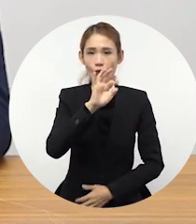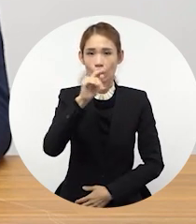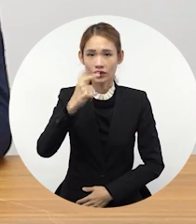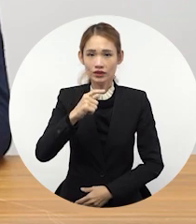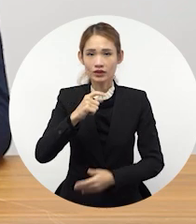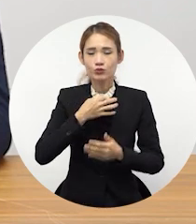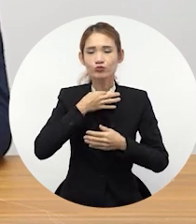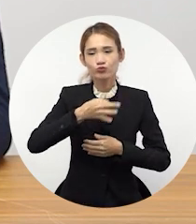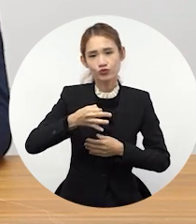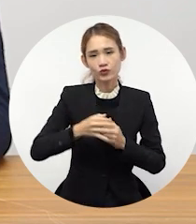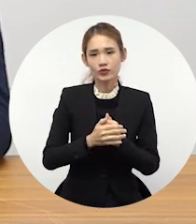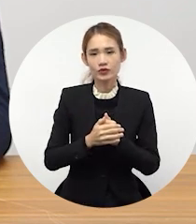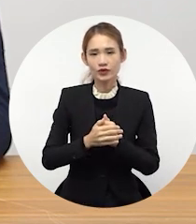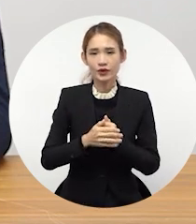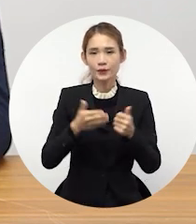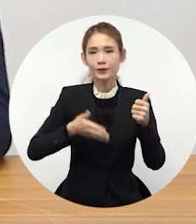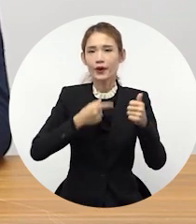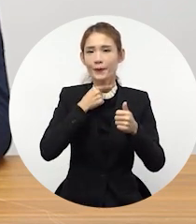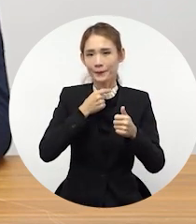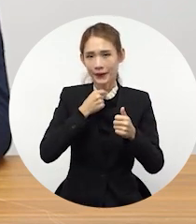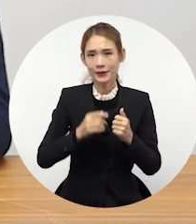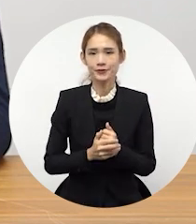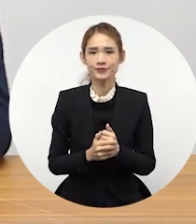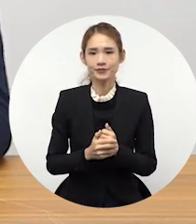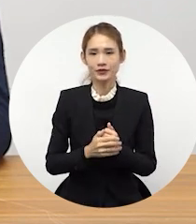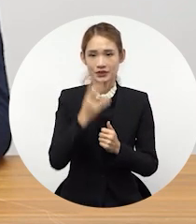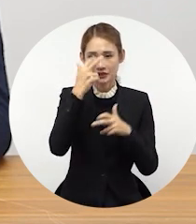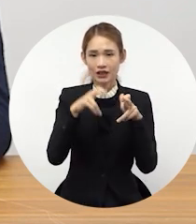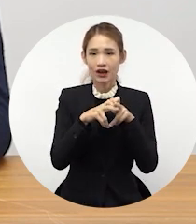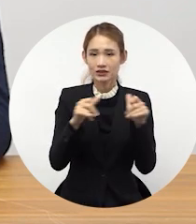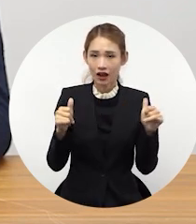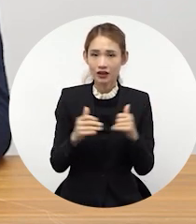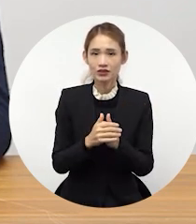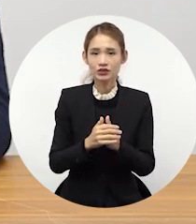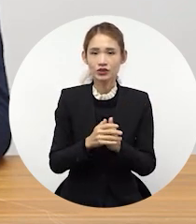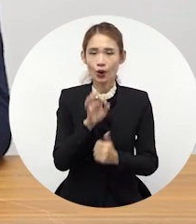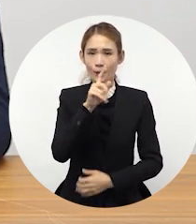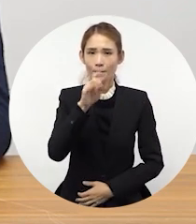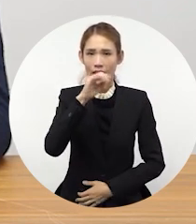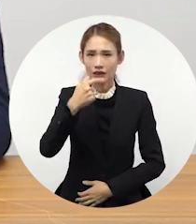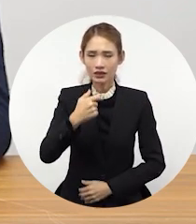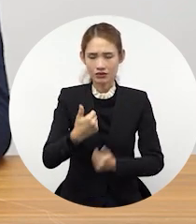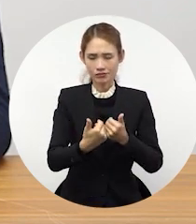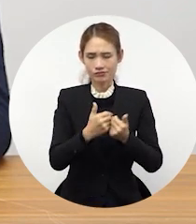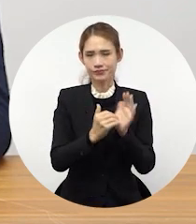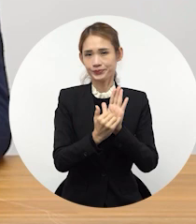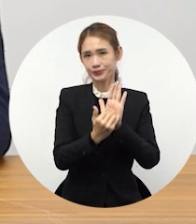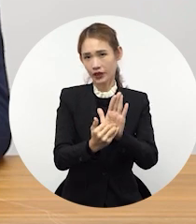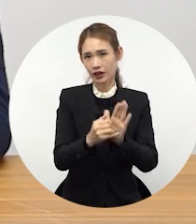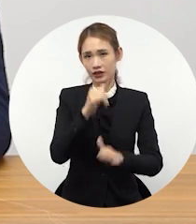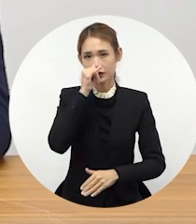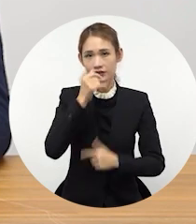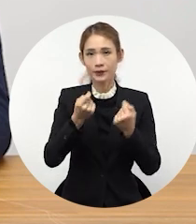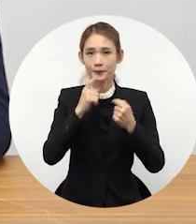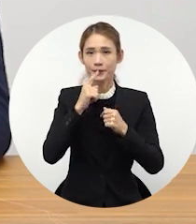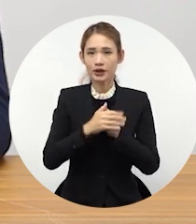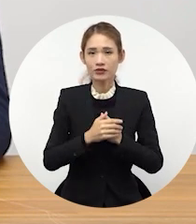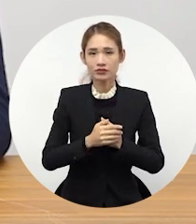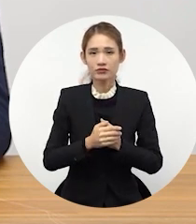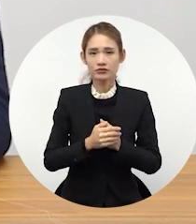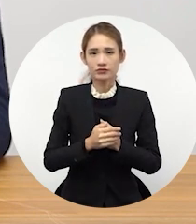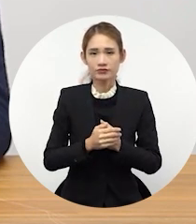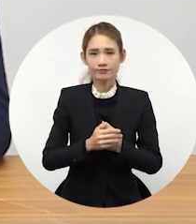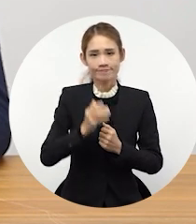청각장애는 농인으로 불러주시길 당사자들이 많이 바라시는데 시각장애인 같은 경우는 맹인이라는 표현에 거부감을 많이 느끼고 계신 거 네.